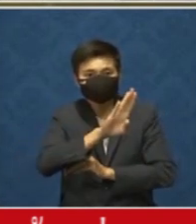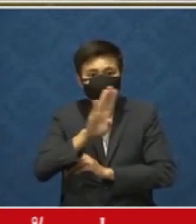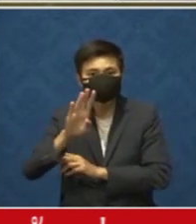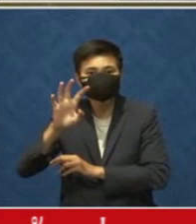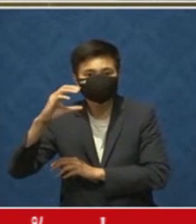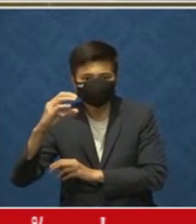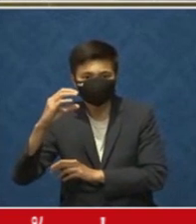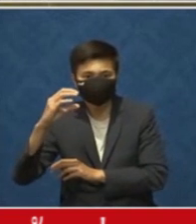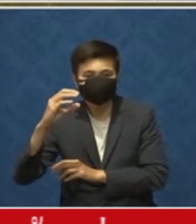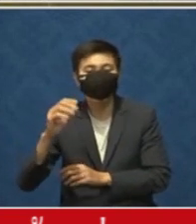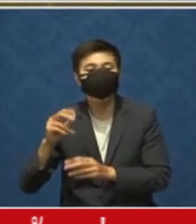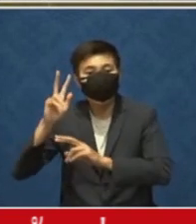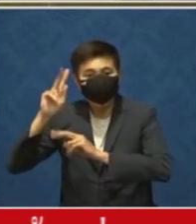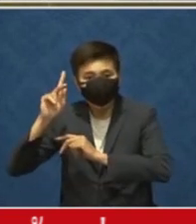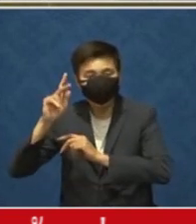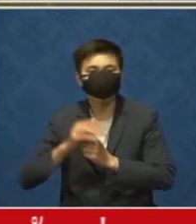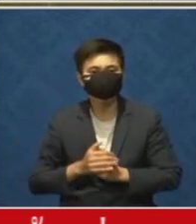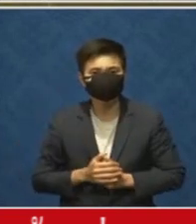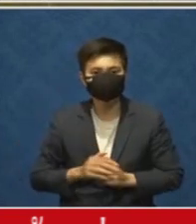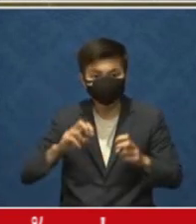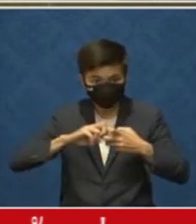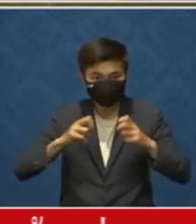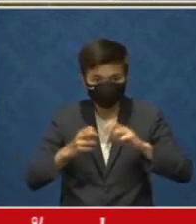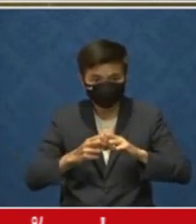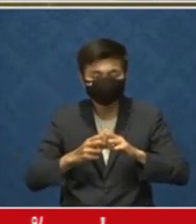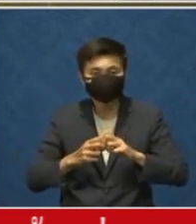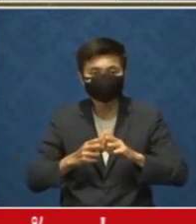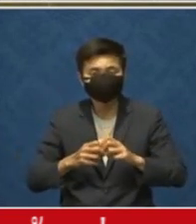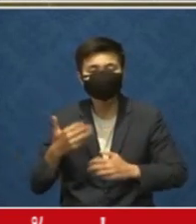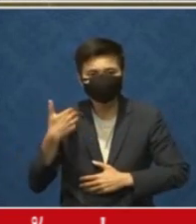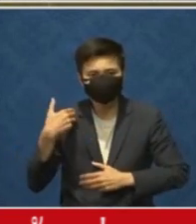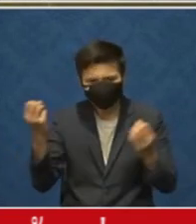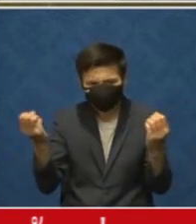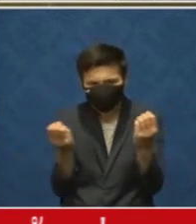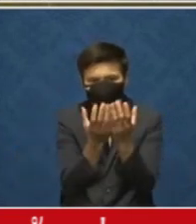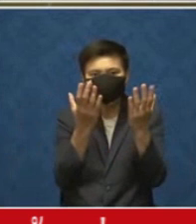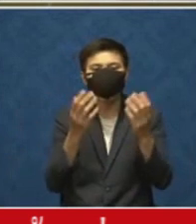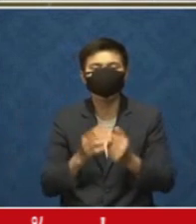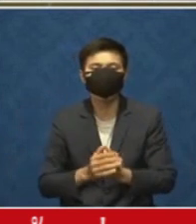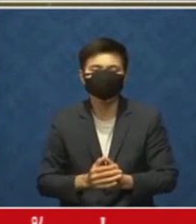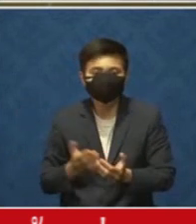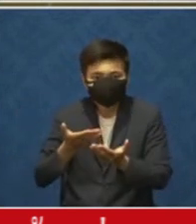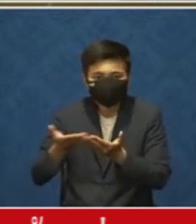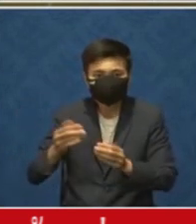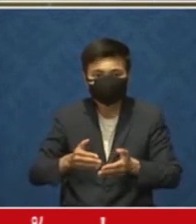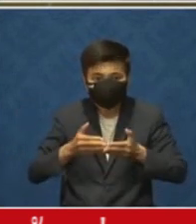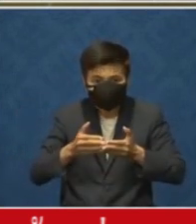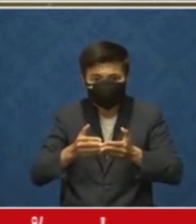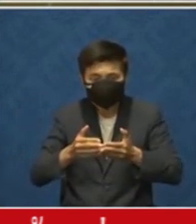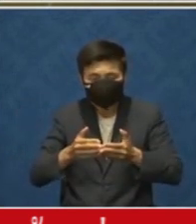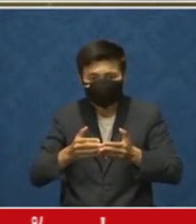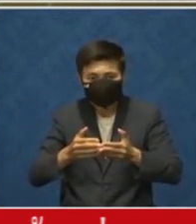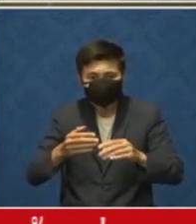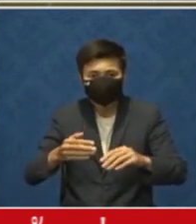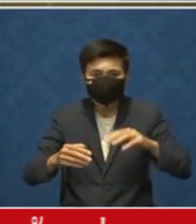ครับนี่ครับท่านประธานครับปัญหามันเกิดนะครับว่าซื้อเรือดำน้ำแล้วก็ไม่มีเครื่องยน